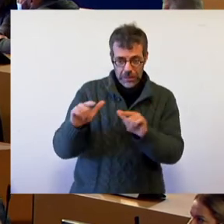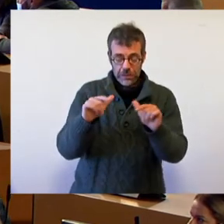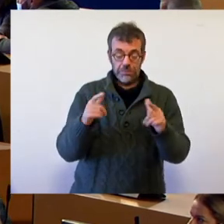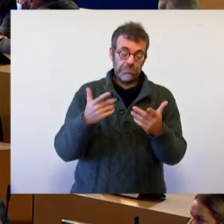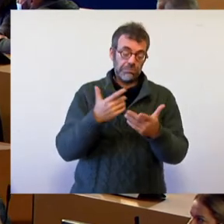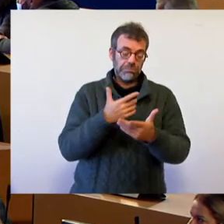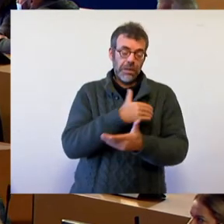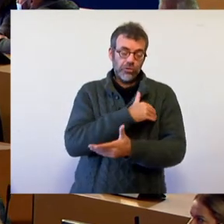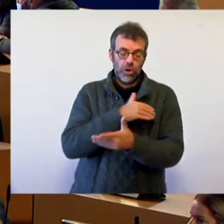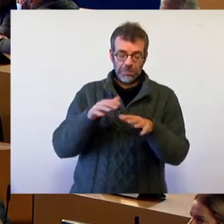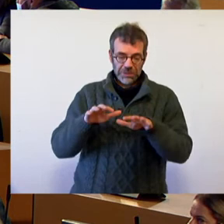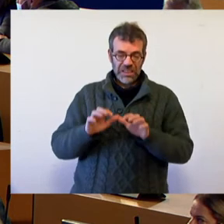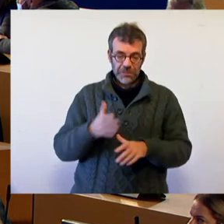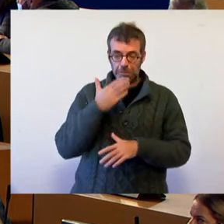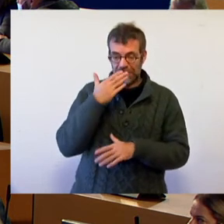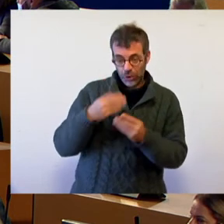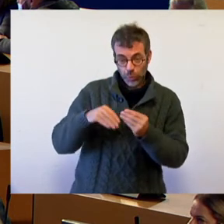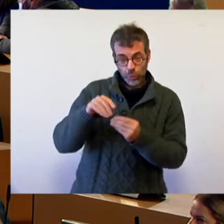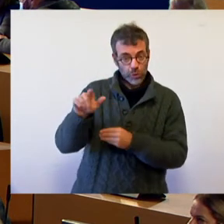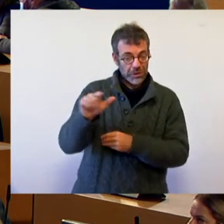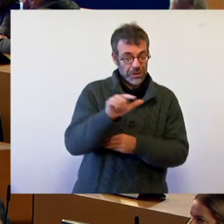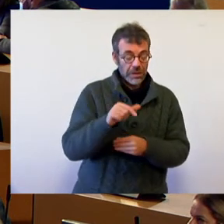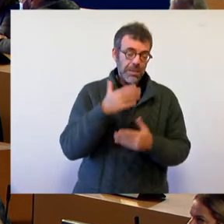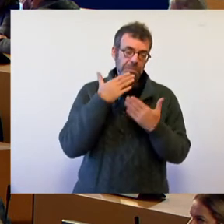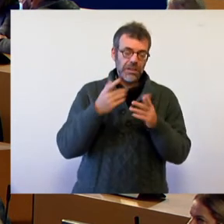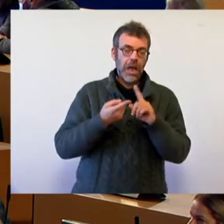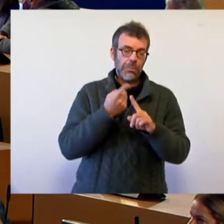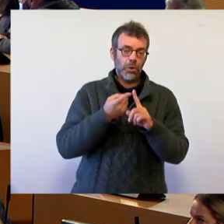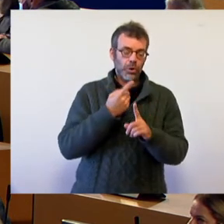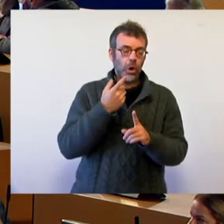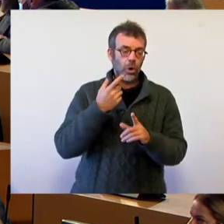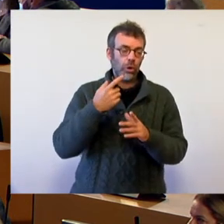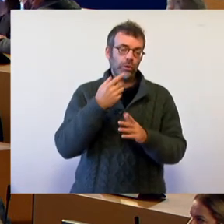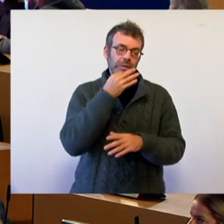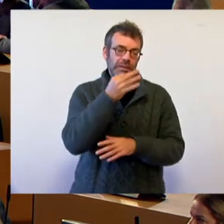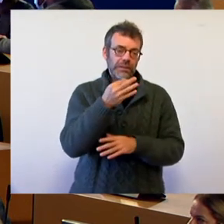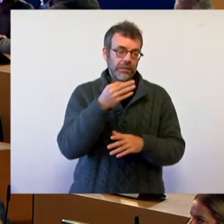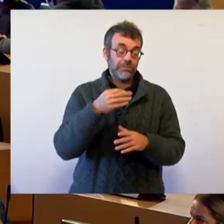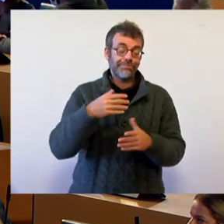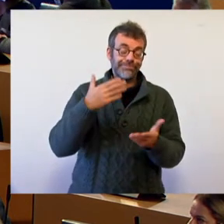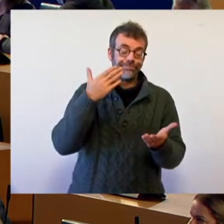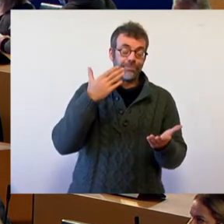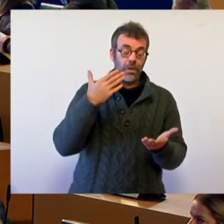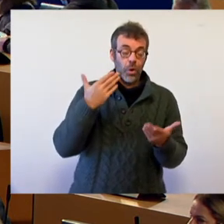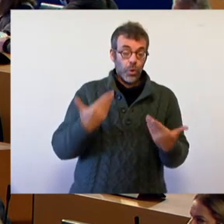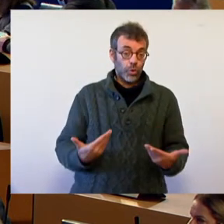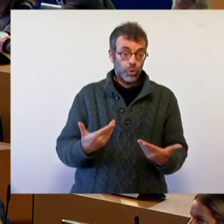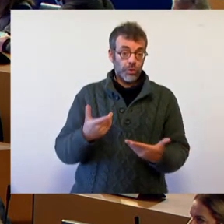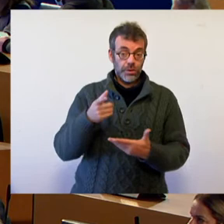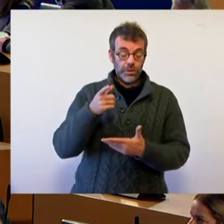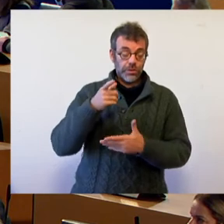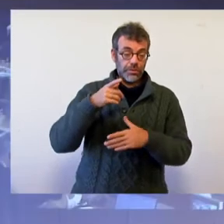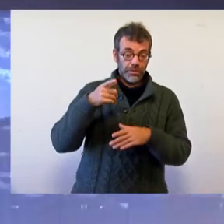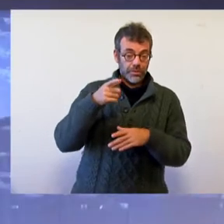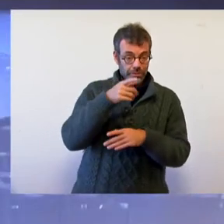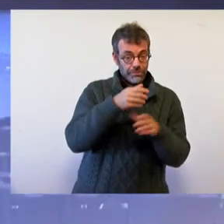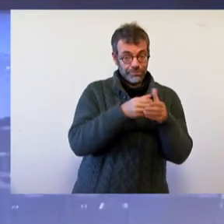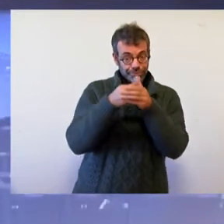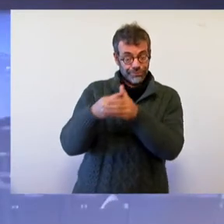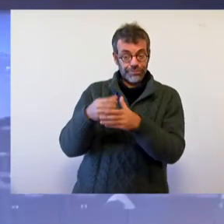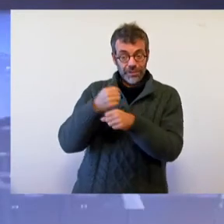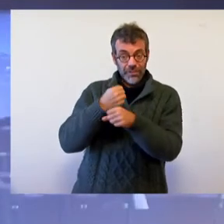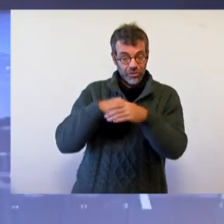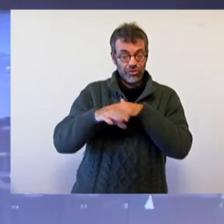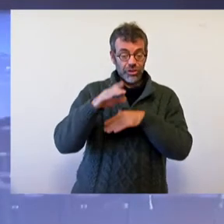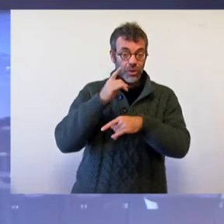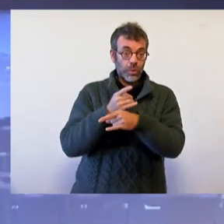administratifs. Voilà, c'était important de le rappeler parce qu'ils sont aujourd'hui au travail dans cet hôtel de ville. Merci